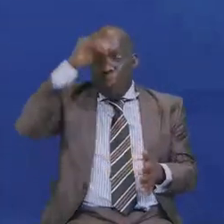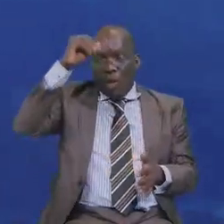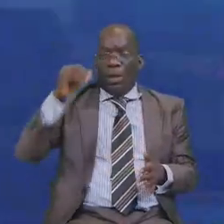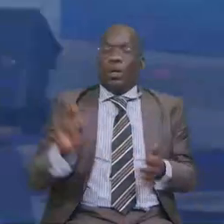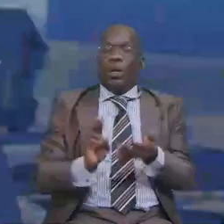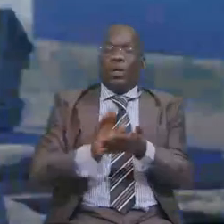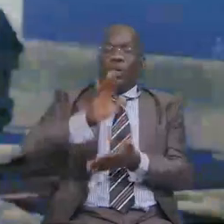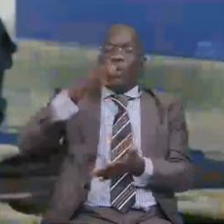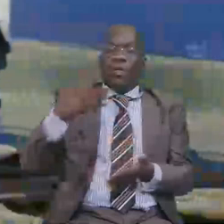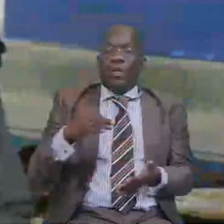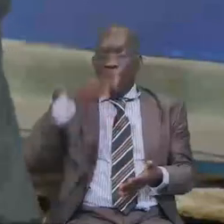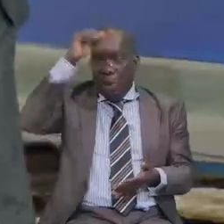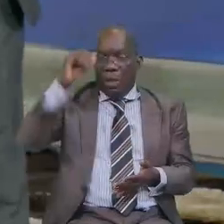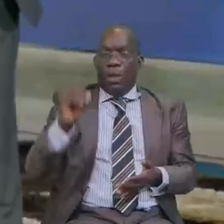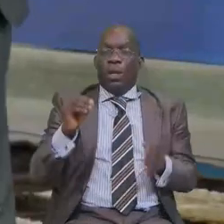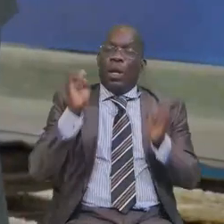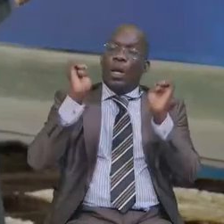cet homme est lettré, éduqué,